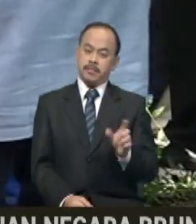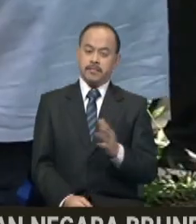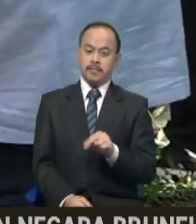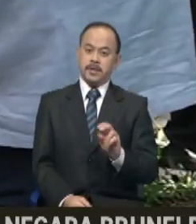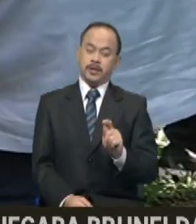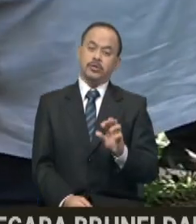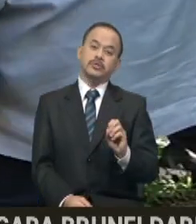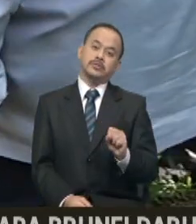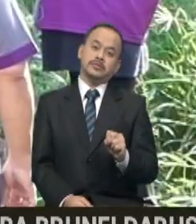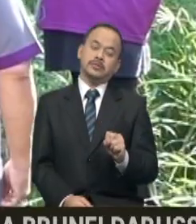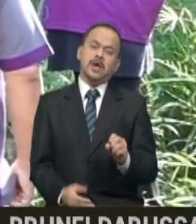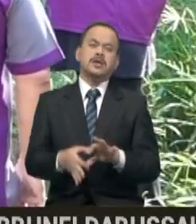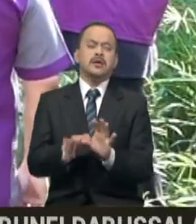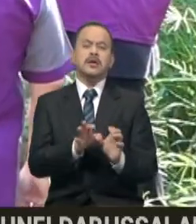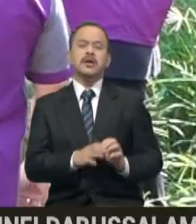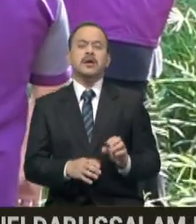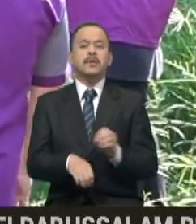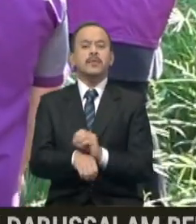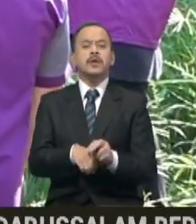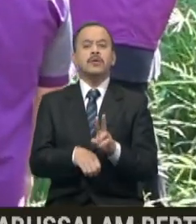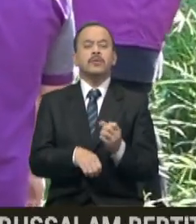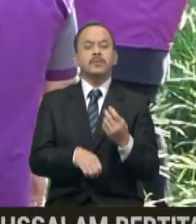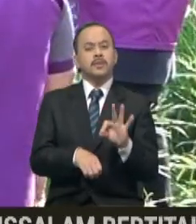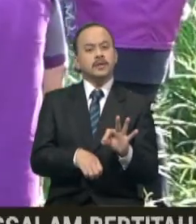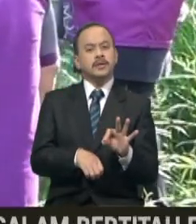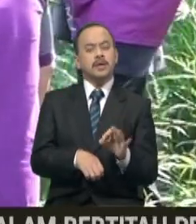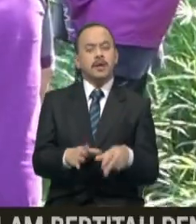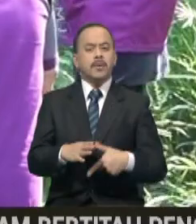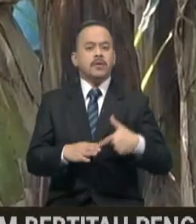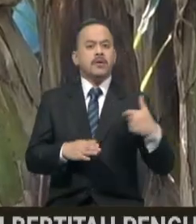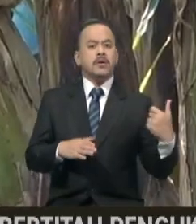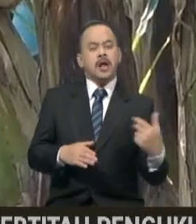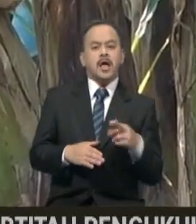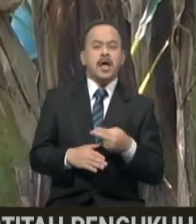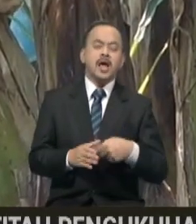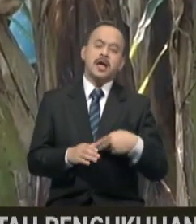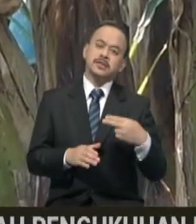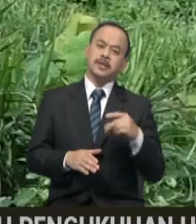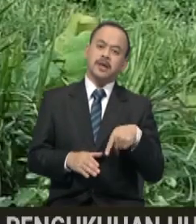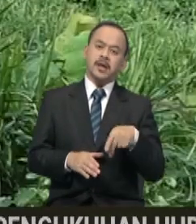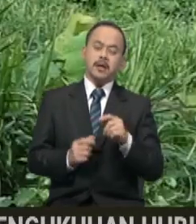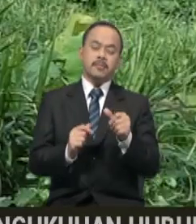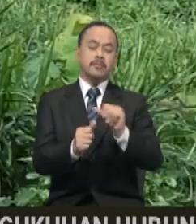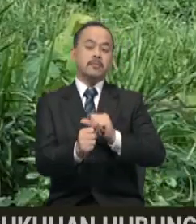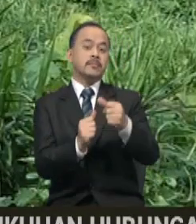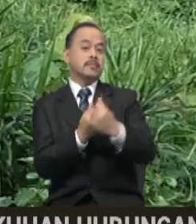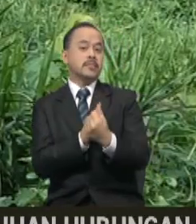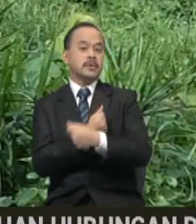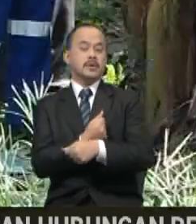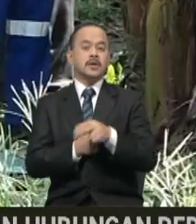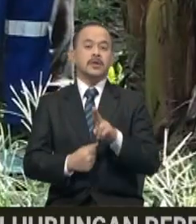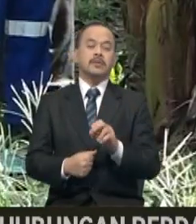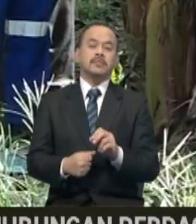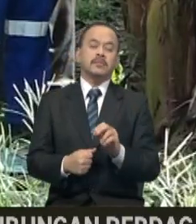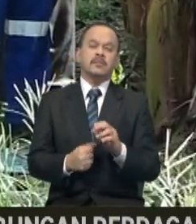tahun 2018, syarikat ini berjaya meningkatkan pengeluaran hasil pisang Cavendish sebanyak lebih